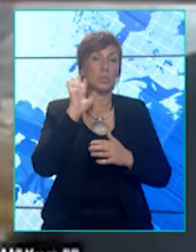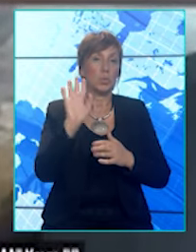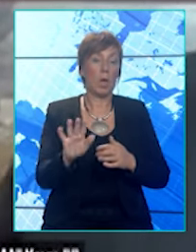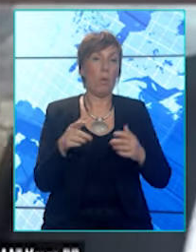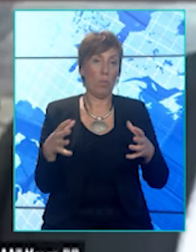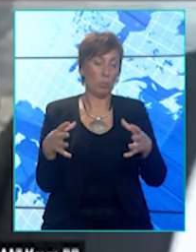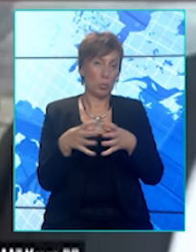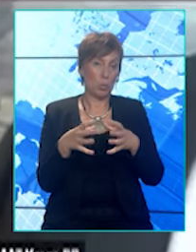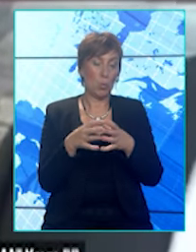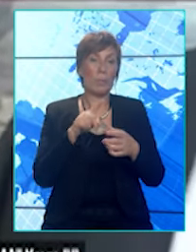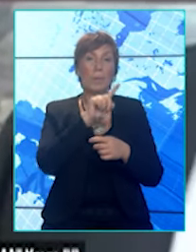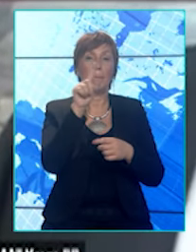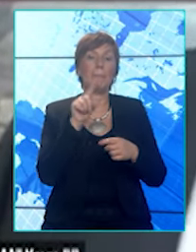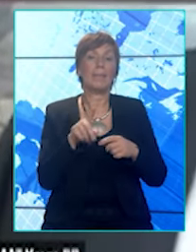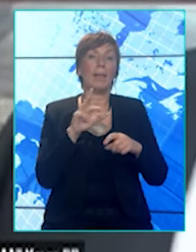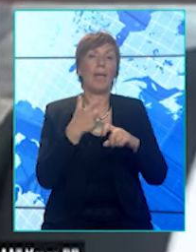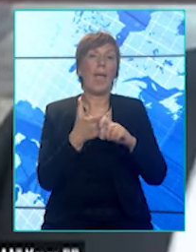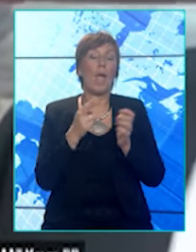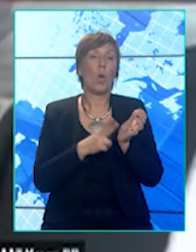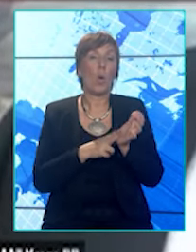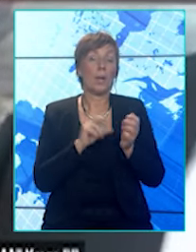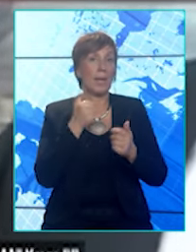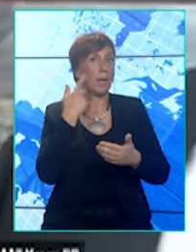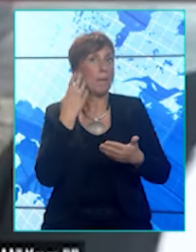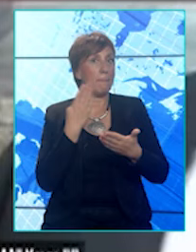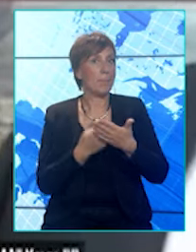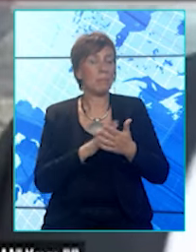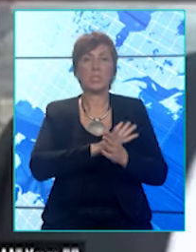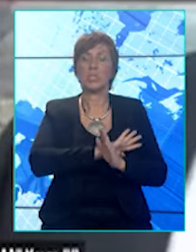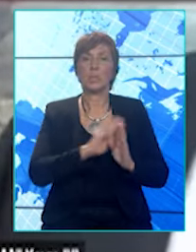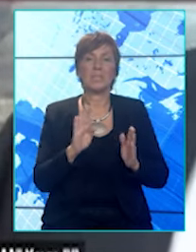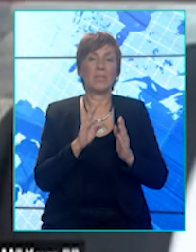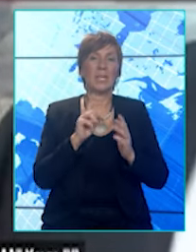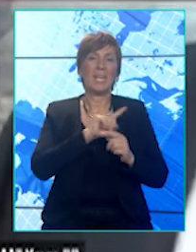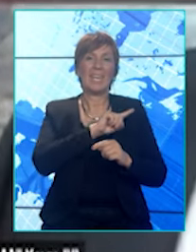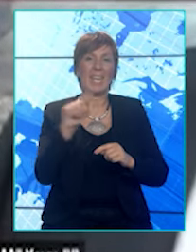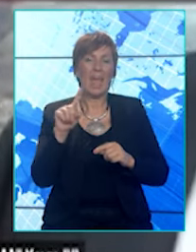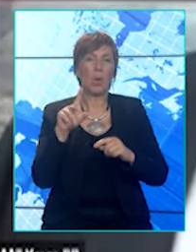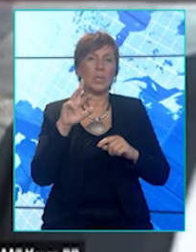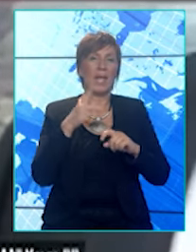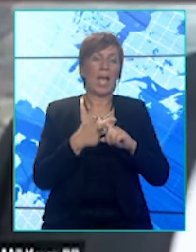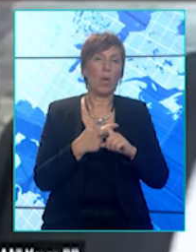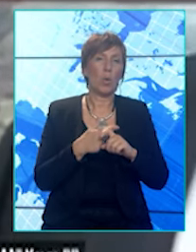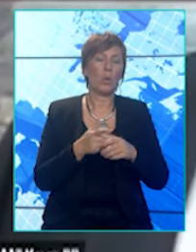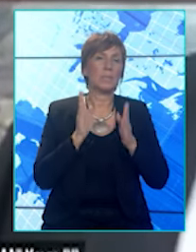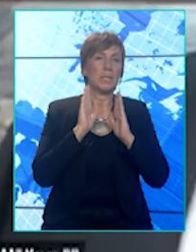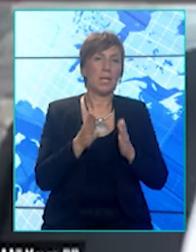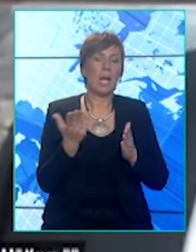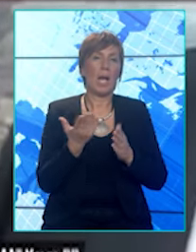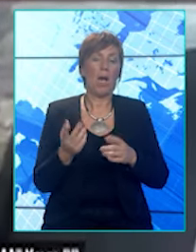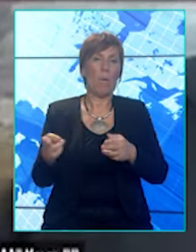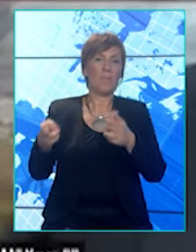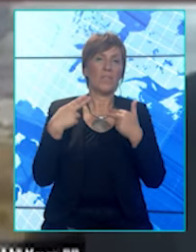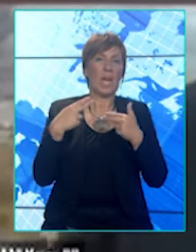ovom saboru akcentirali pitanje ekonomije. Jer je primjećeno da svi trendovi, negativni ekonomski trendovi, na neki način se kao